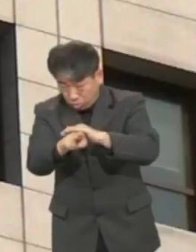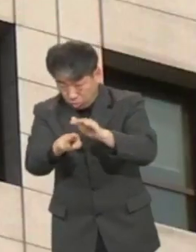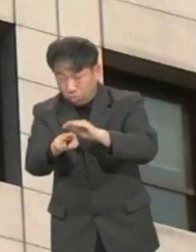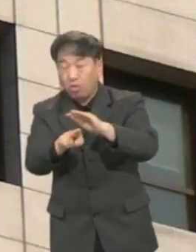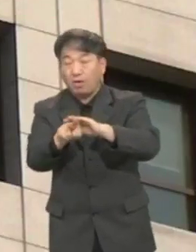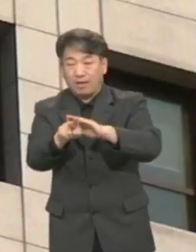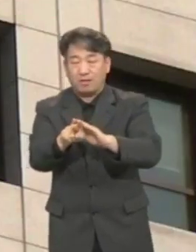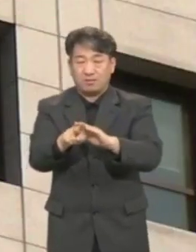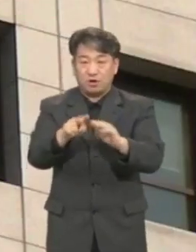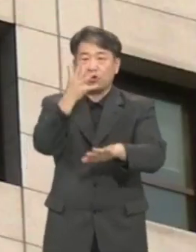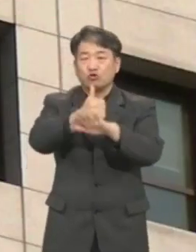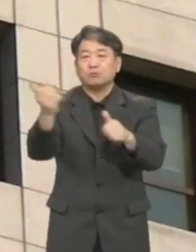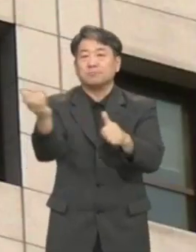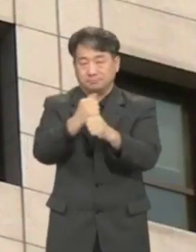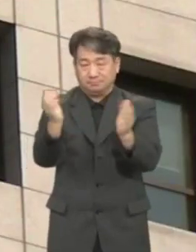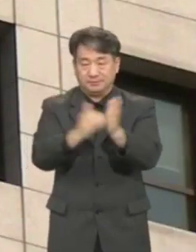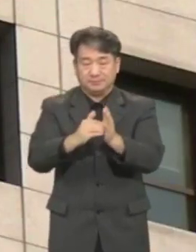늦어졌다고 밝혔습니다